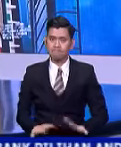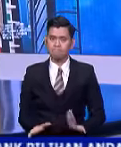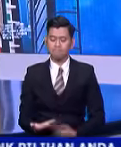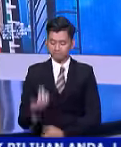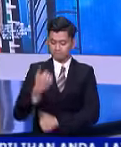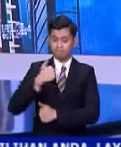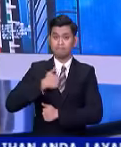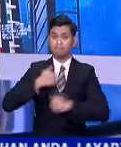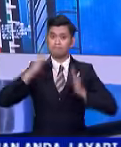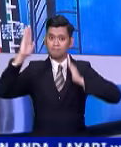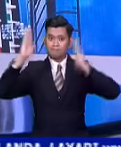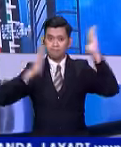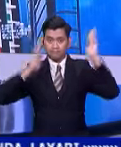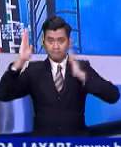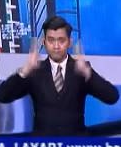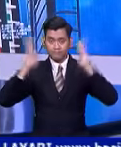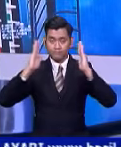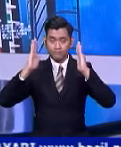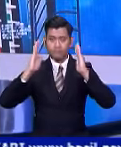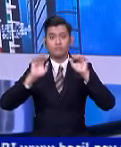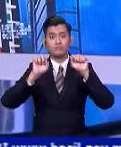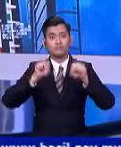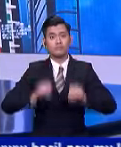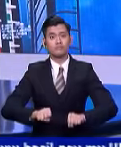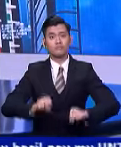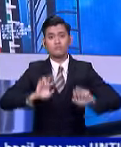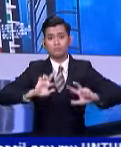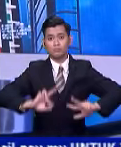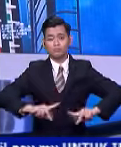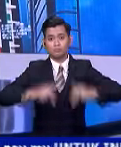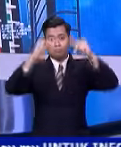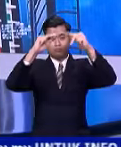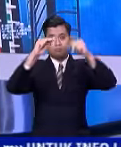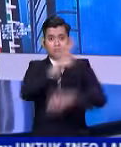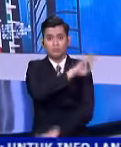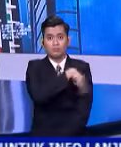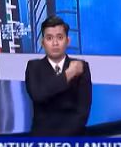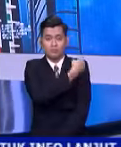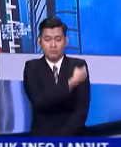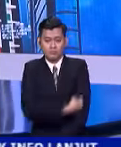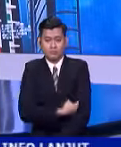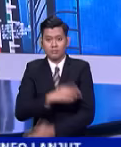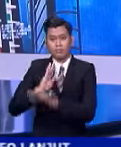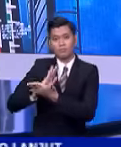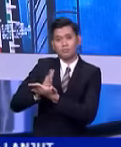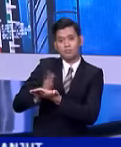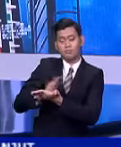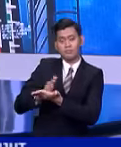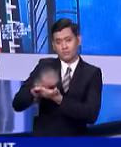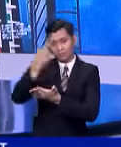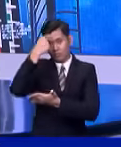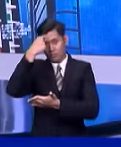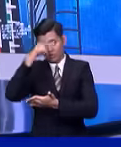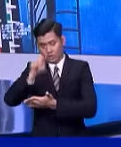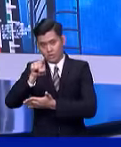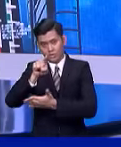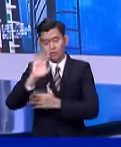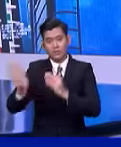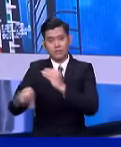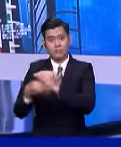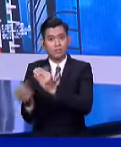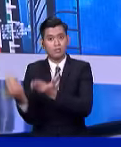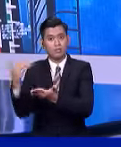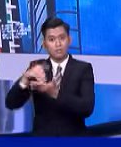Angkatan Tentera Malaysia ATM berkeupaya membina 2 lagi hospital Medan bagi menampung angka pesakit COVID-19 yang